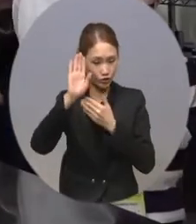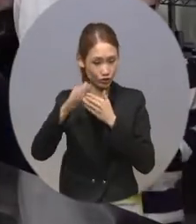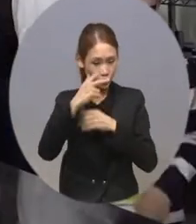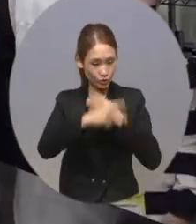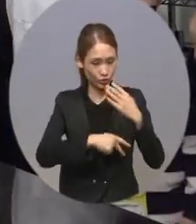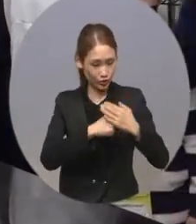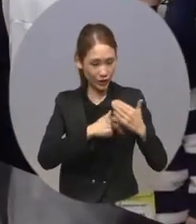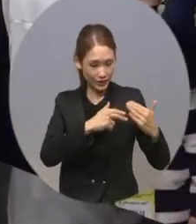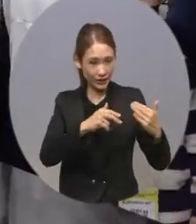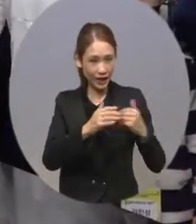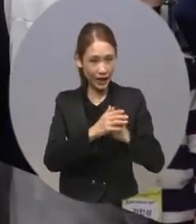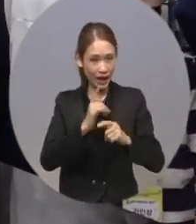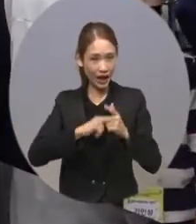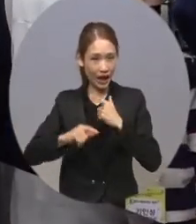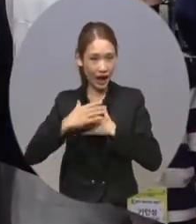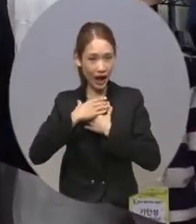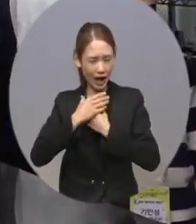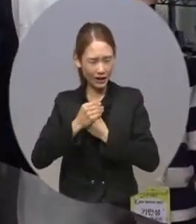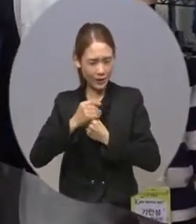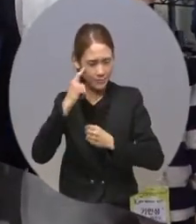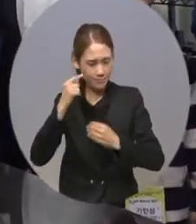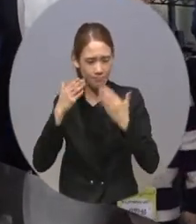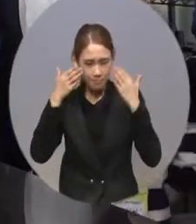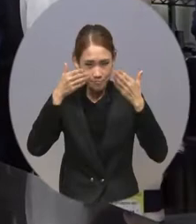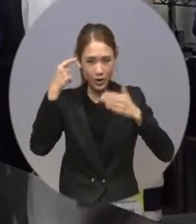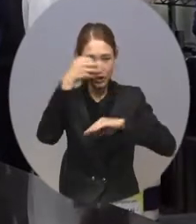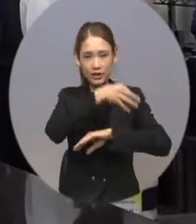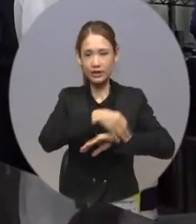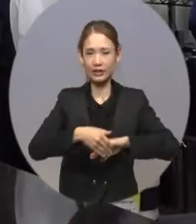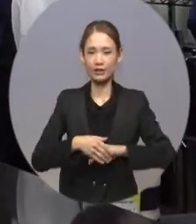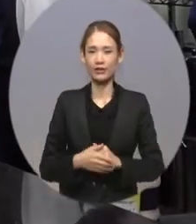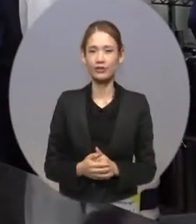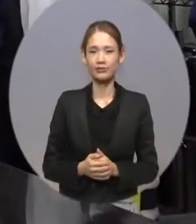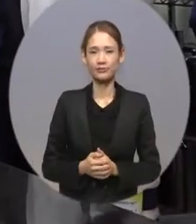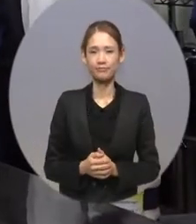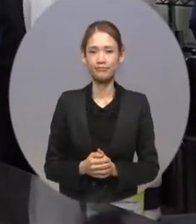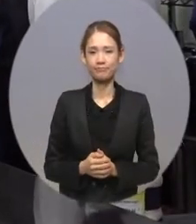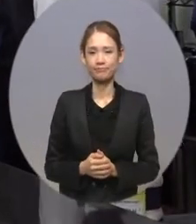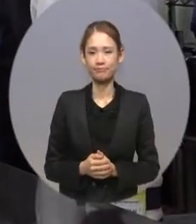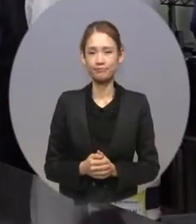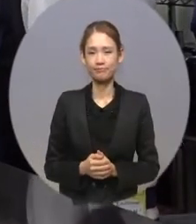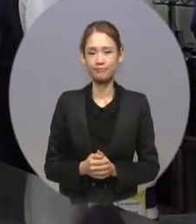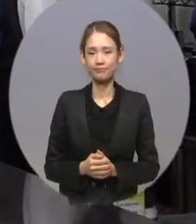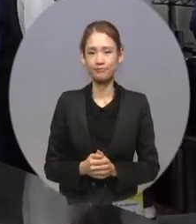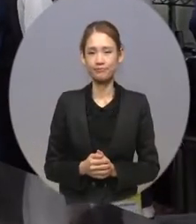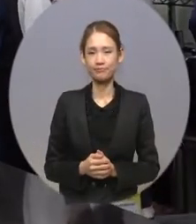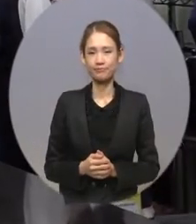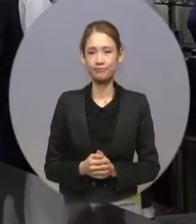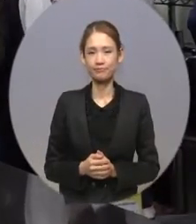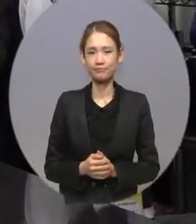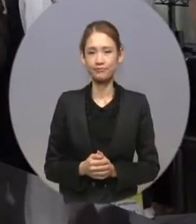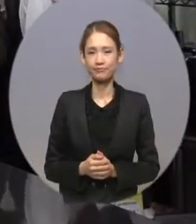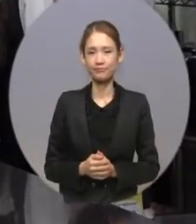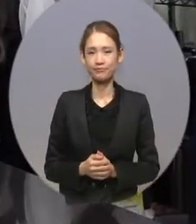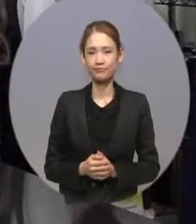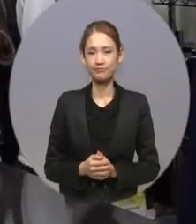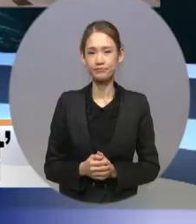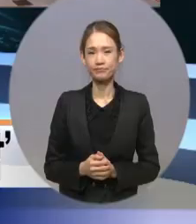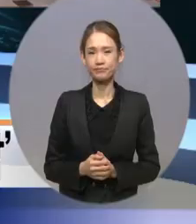진행에도 안전에 만전을 기할 예정입니다. 복지TV 뉴스 노혜림입니다.